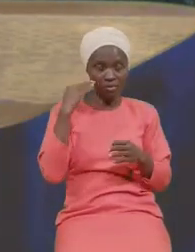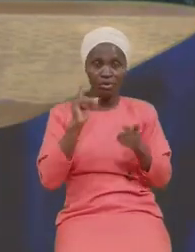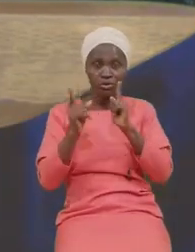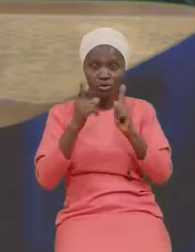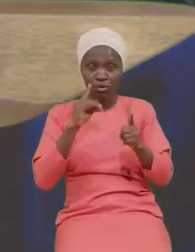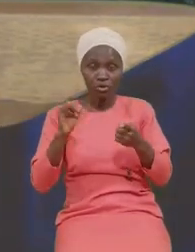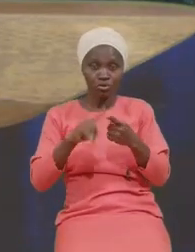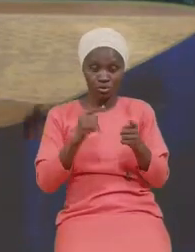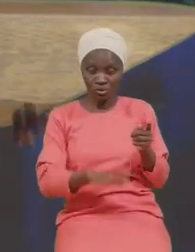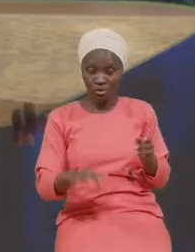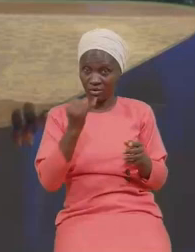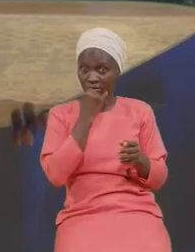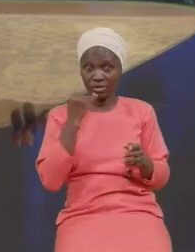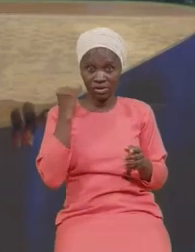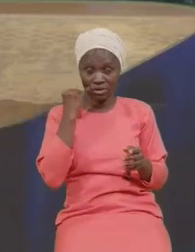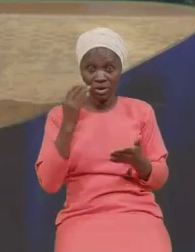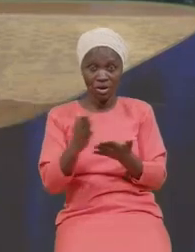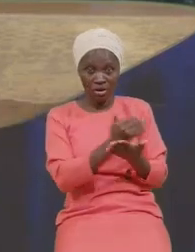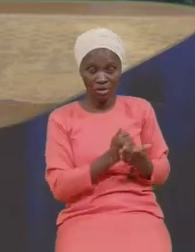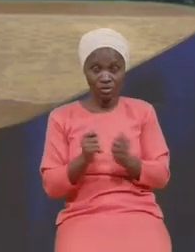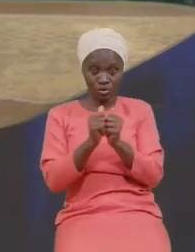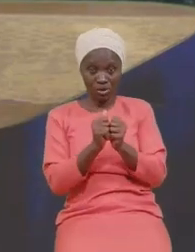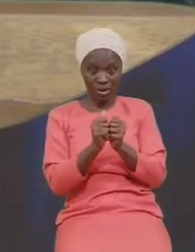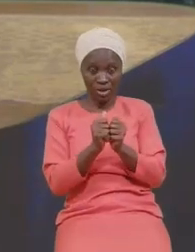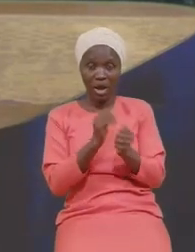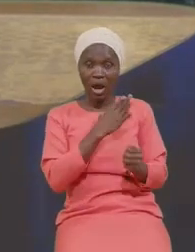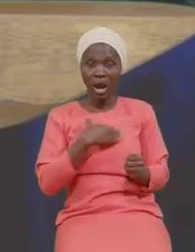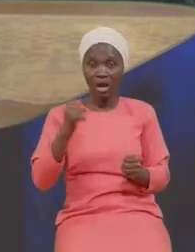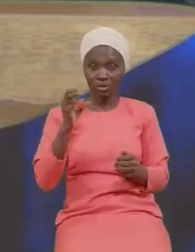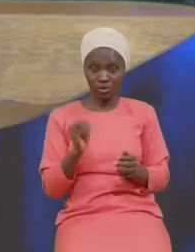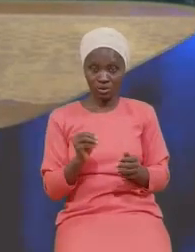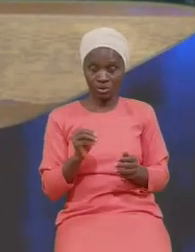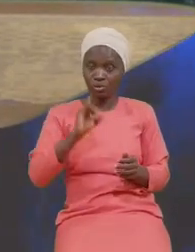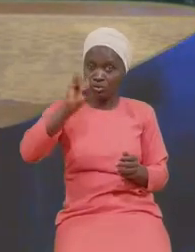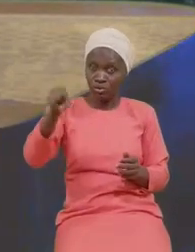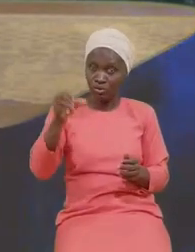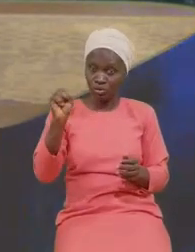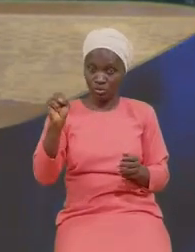parlait aux enfants d'Israël collectivement donc Jésus